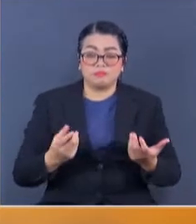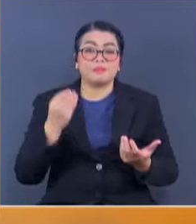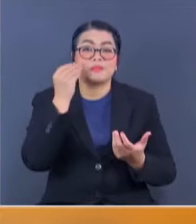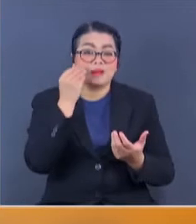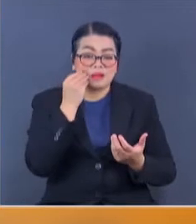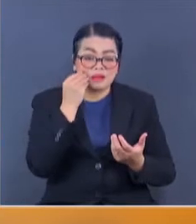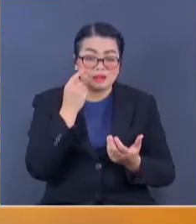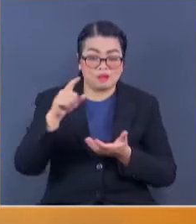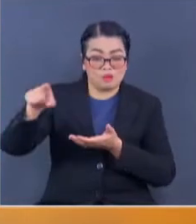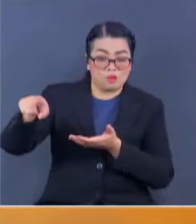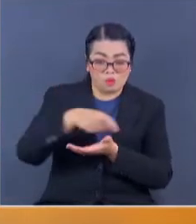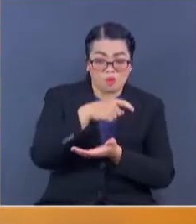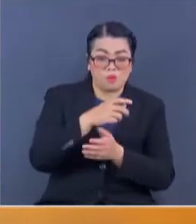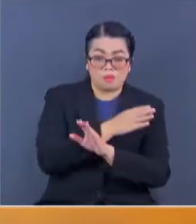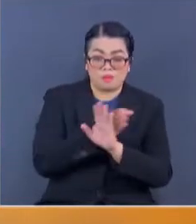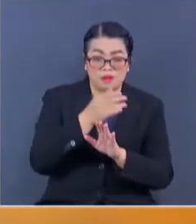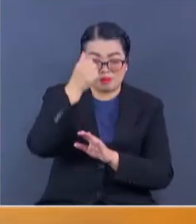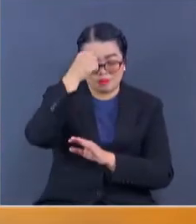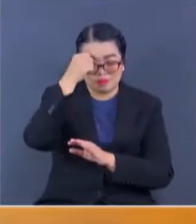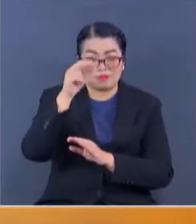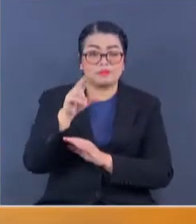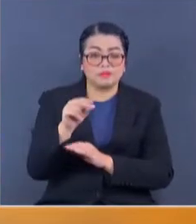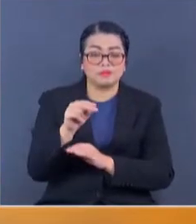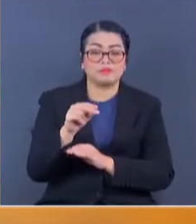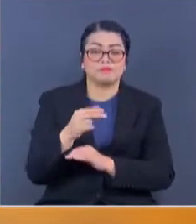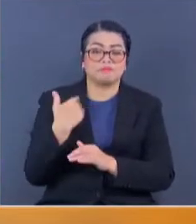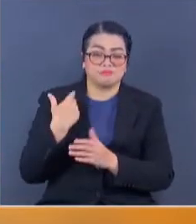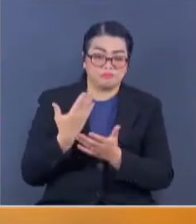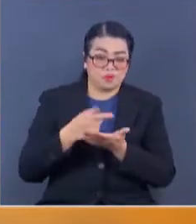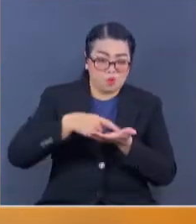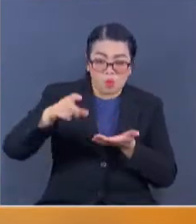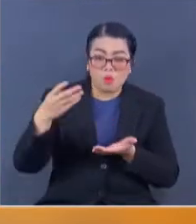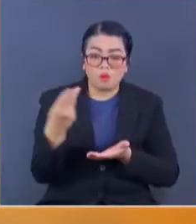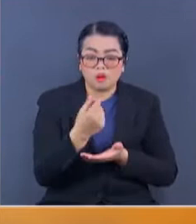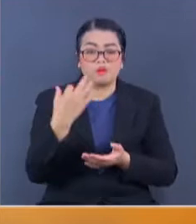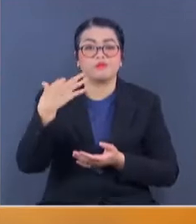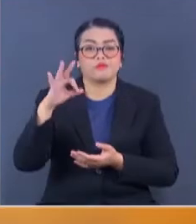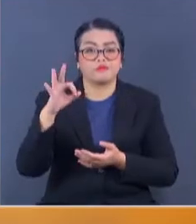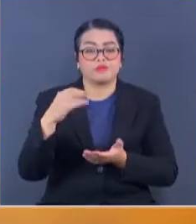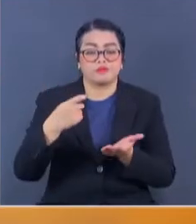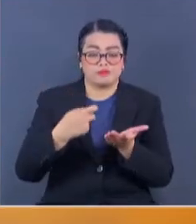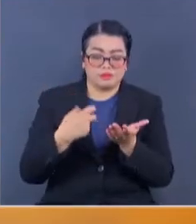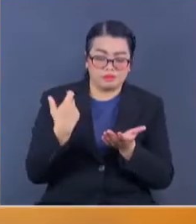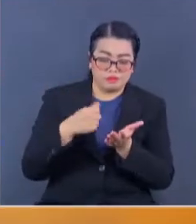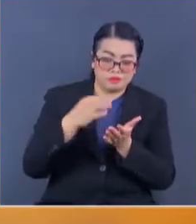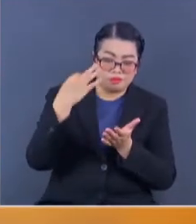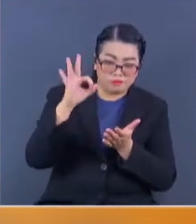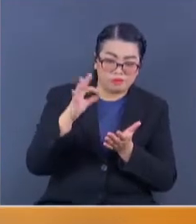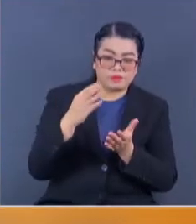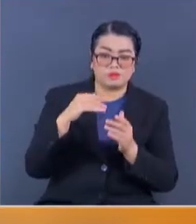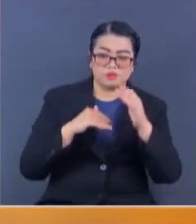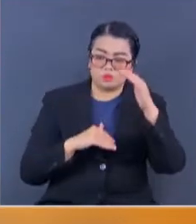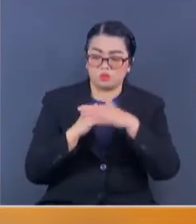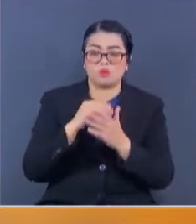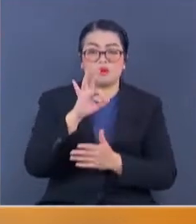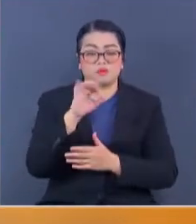ยและโอนกรรมสิทธิ์ภายใน30วันครับจะได้รับโปรโมชั่นโอนเร็วฟรีค่าธรรมเนียมสูงสุด 900,000 บาทพ